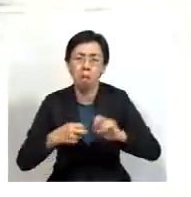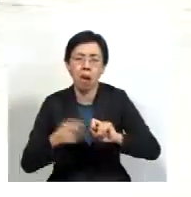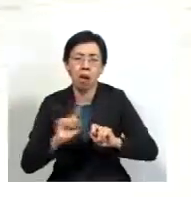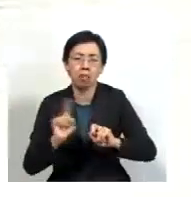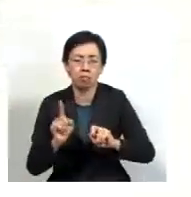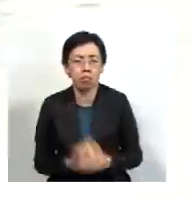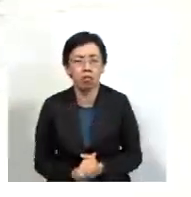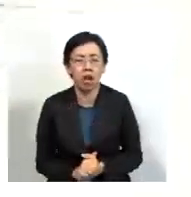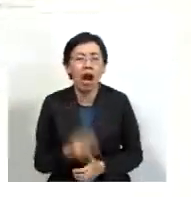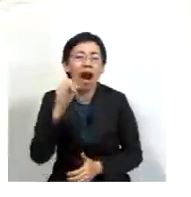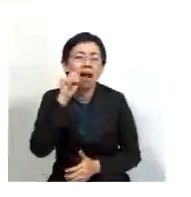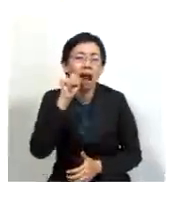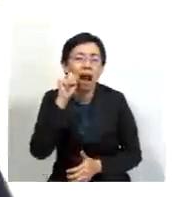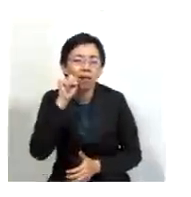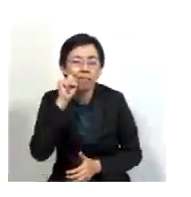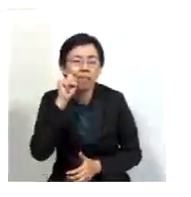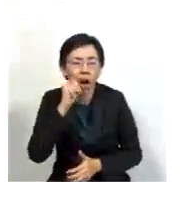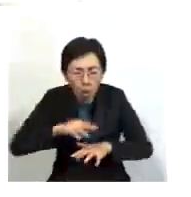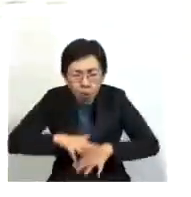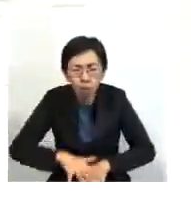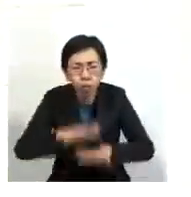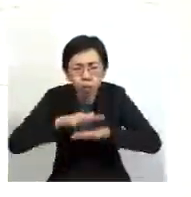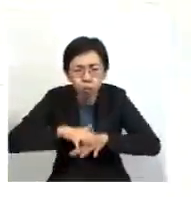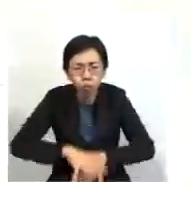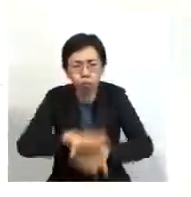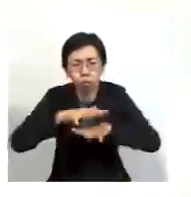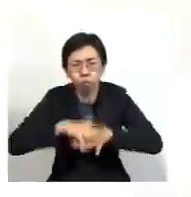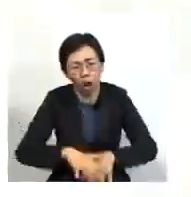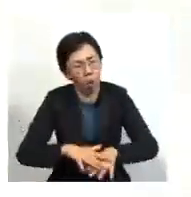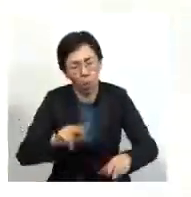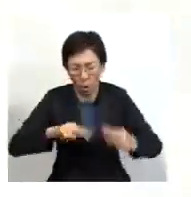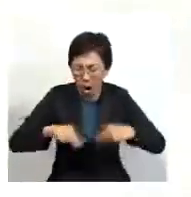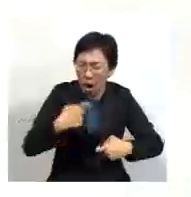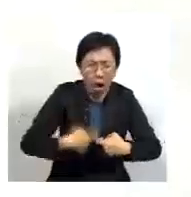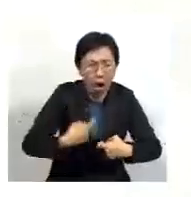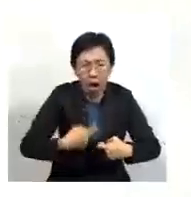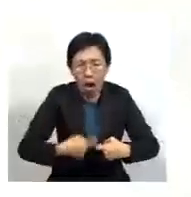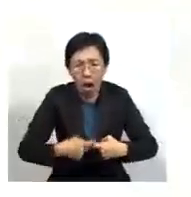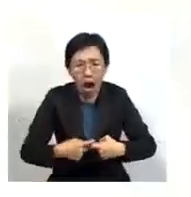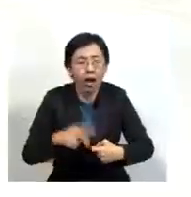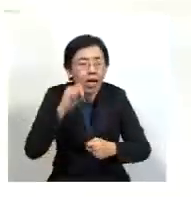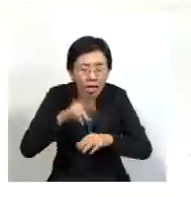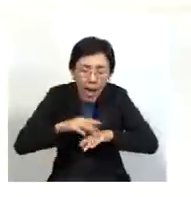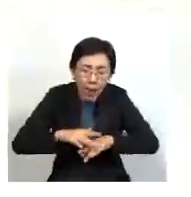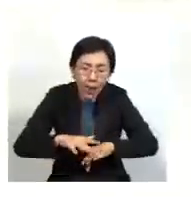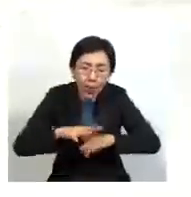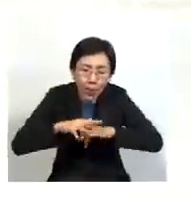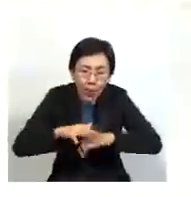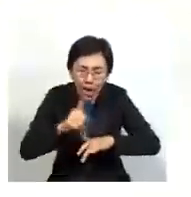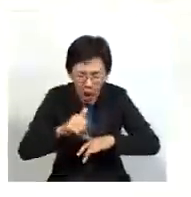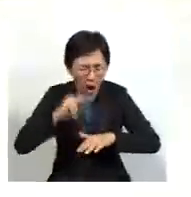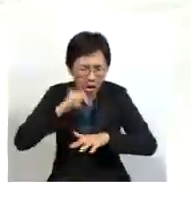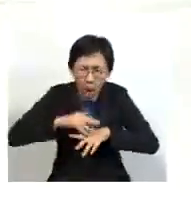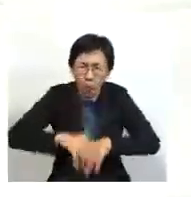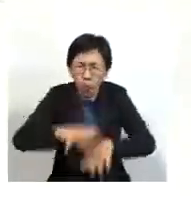คือเป็นกระแสน้ำที่ค่อนข้างเชี่ยวทำให้การทำงานค่อนข้างที่จะลำบากค่ะทอง